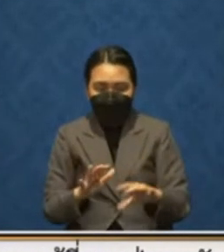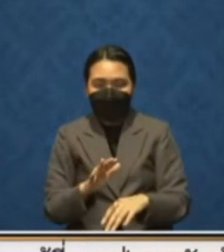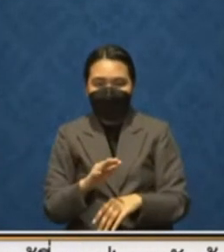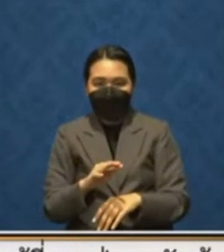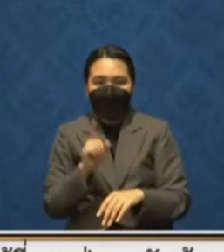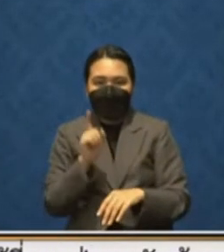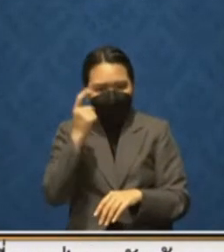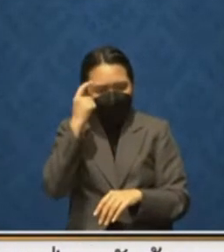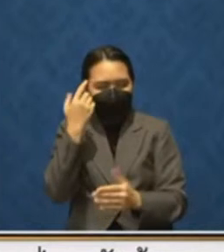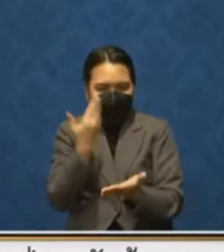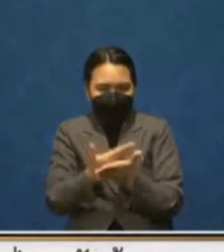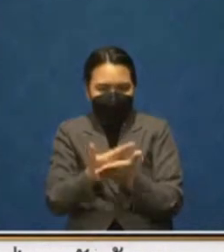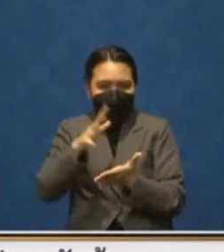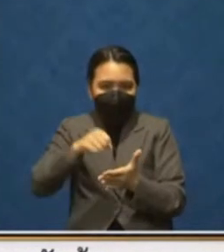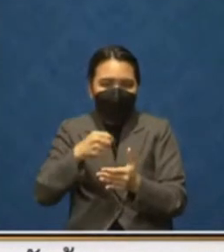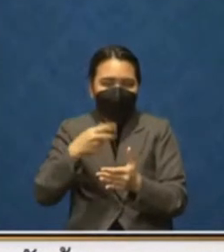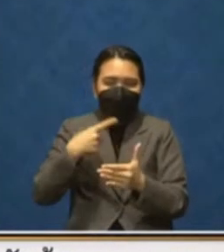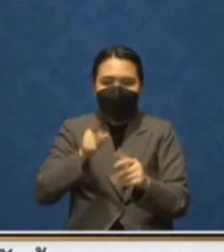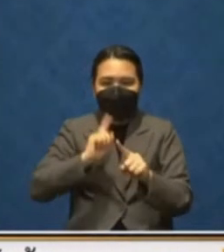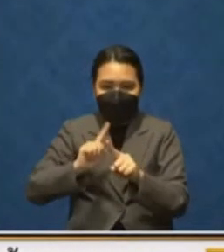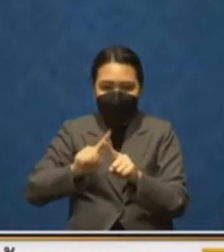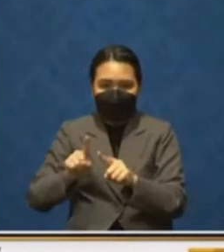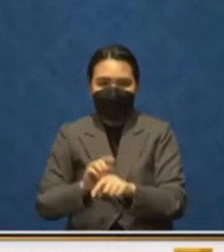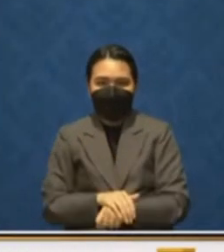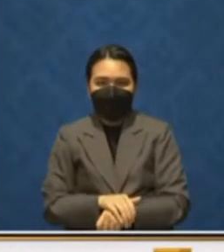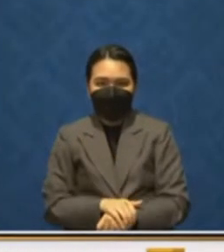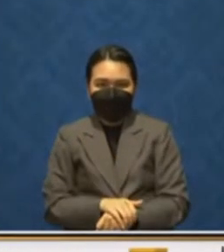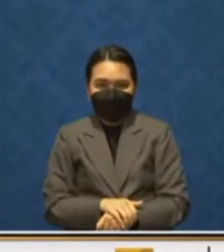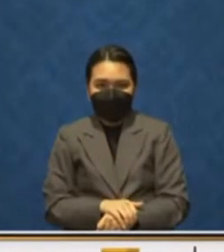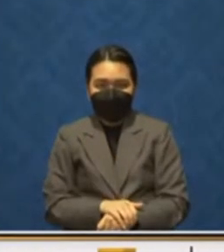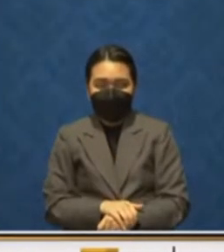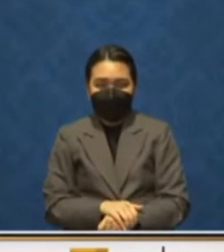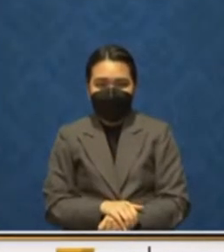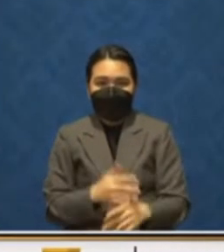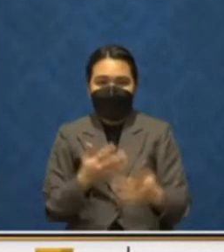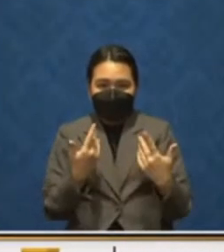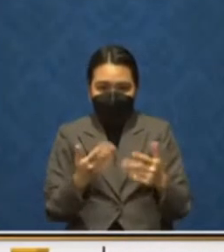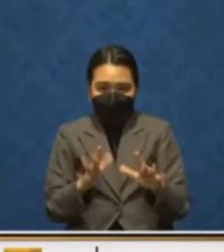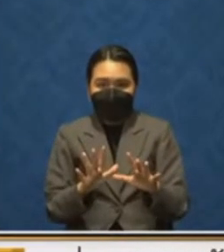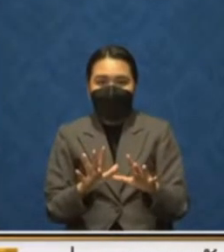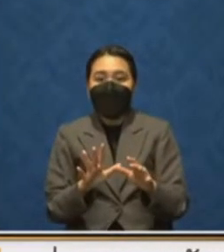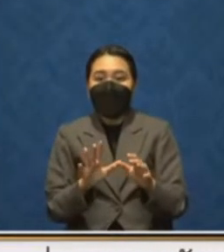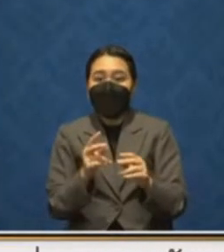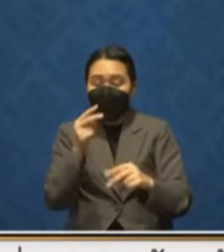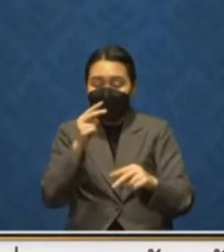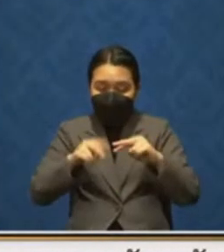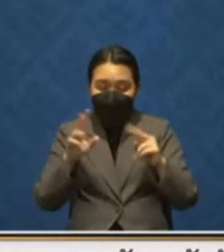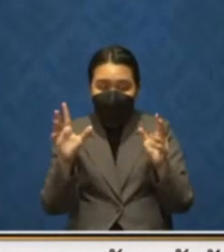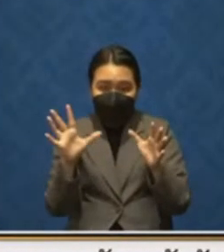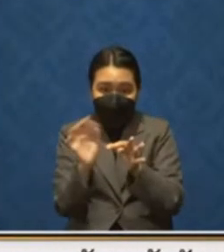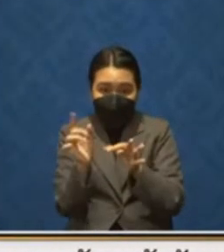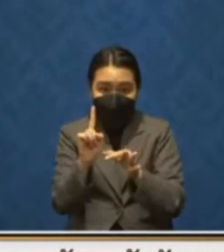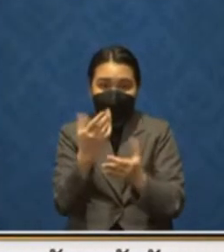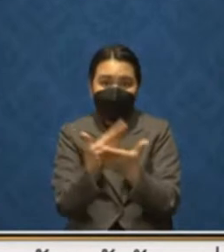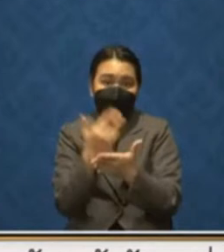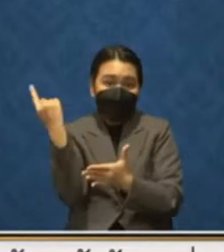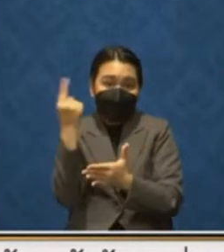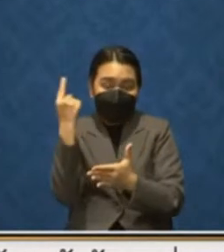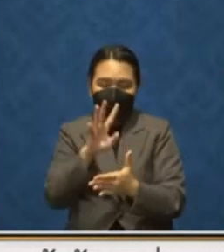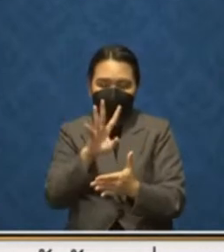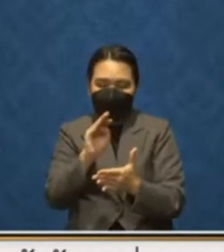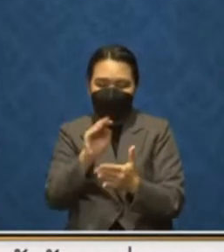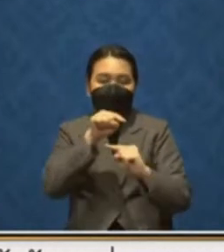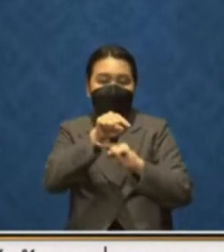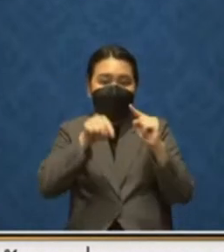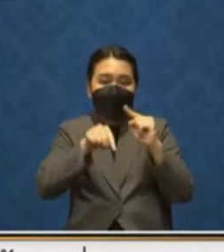ใช้ประโยชน์อย่างอื่นโครงการเที่ยวพันธ์สุขและดูแลค่าเดินทางต้องเที่ยว 40%นะ